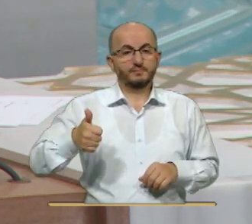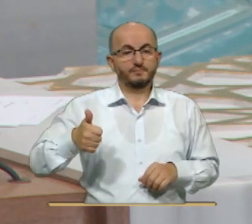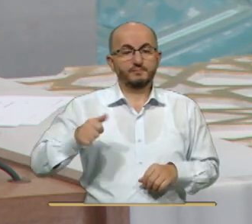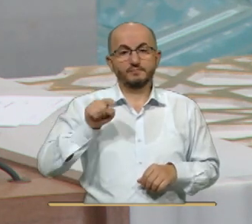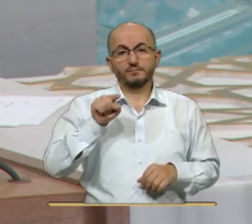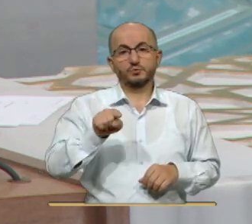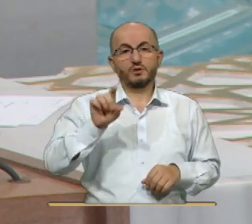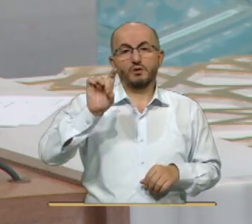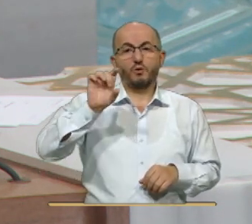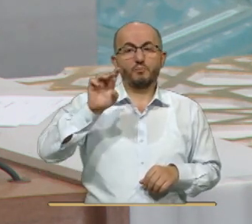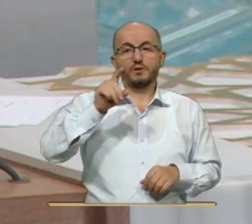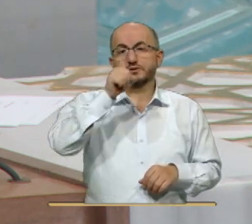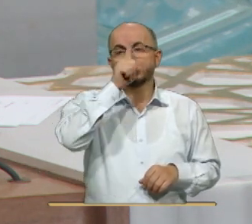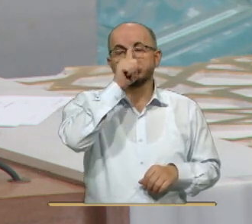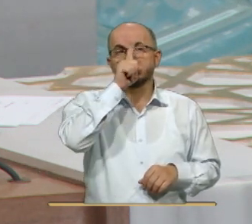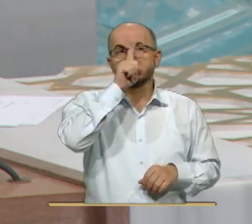bundan 15 asır önce